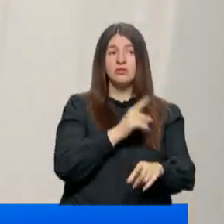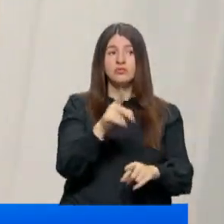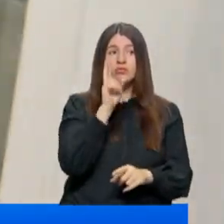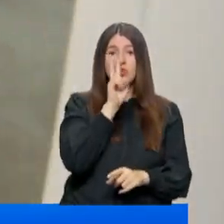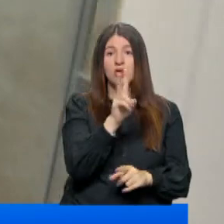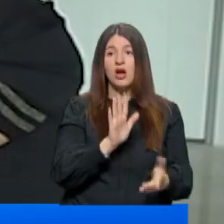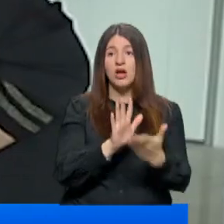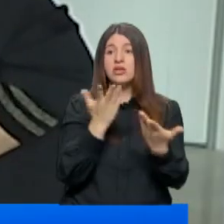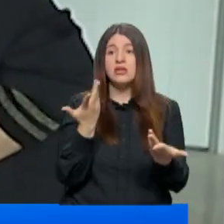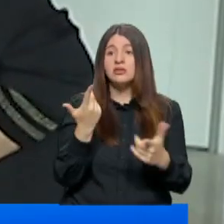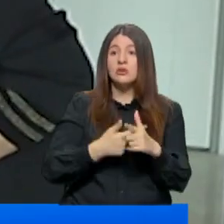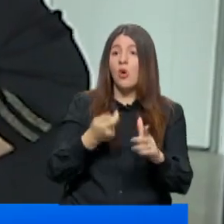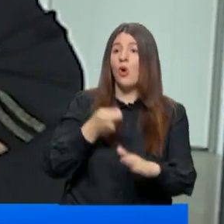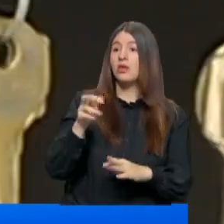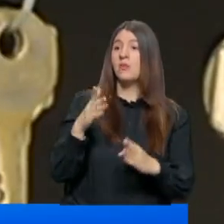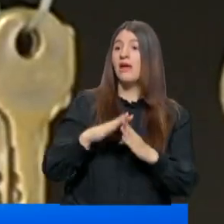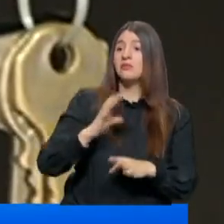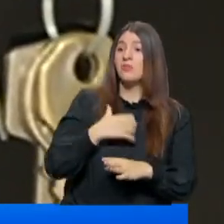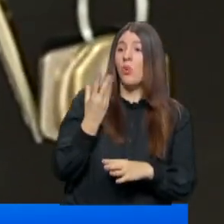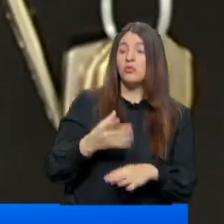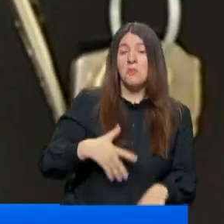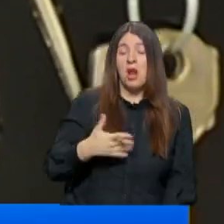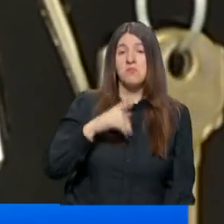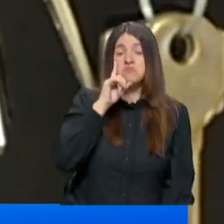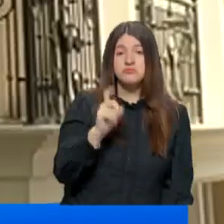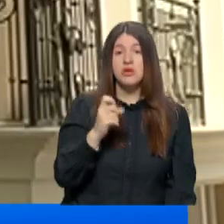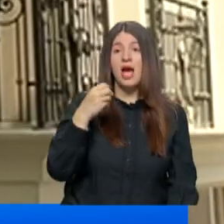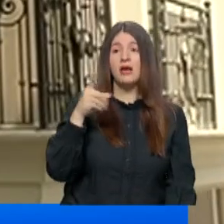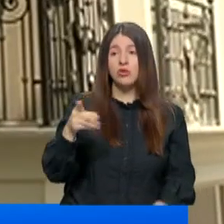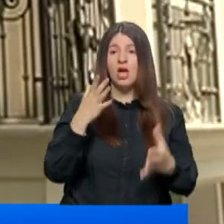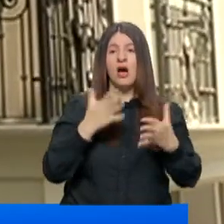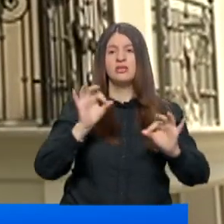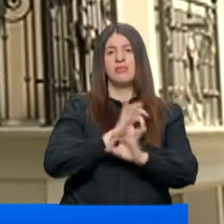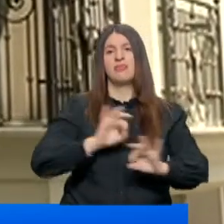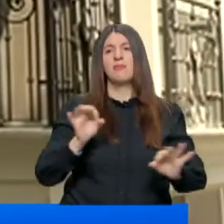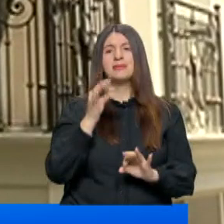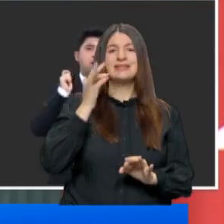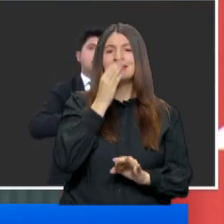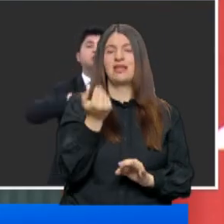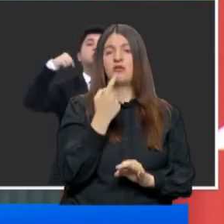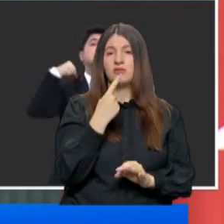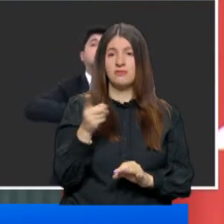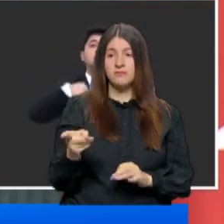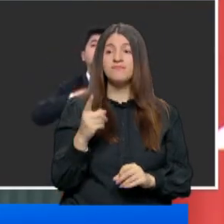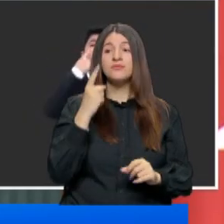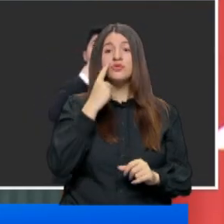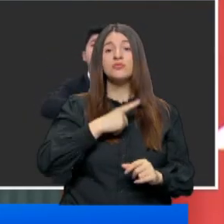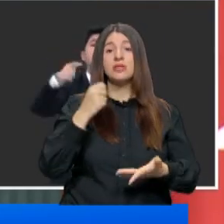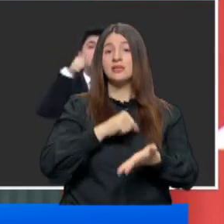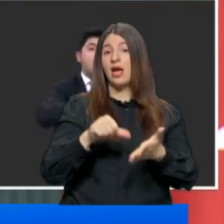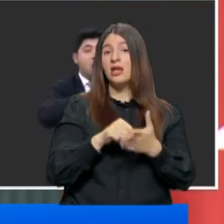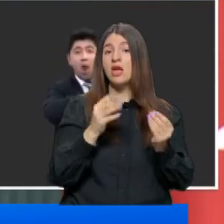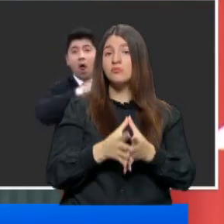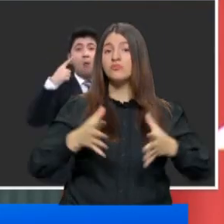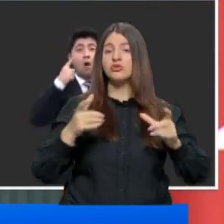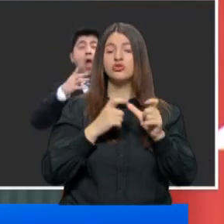tablo karşısında nasıl kira öder gibi ev sahibi olunur merak ediyor. Erdoğan hazırlıklar tamamlanmak üzere dedi. Cumhuriyet tarihinin